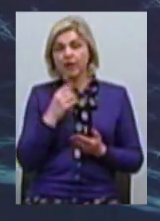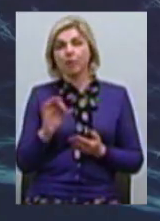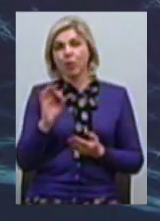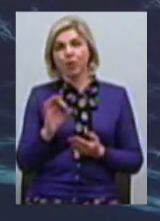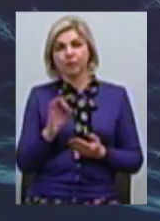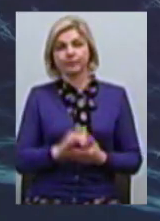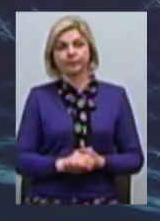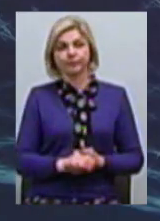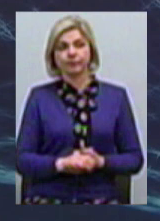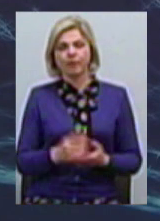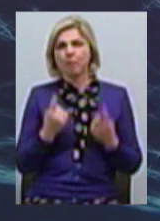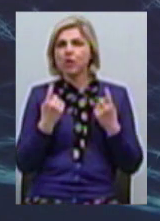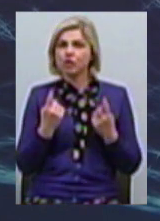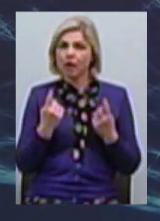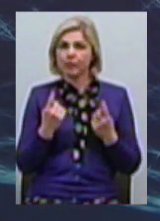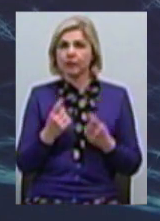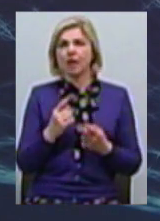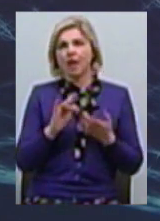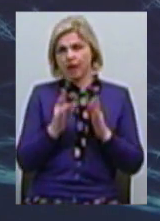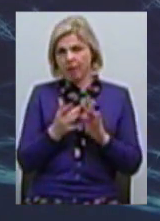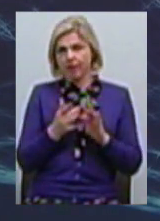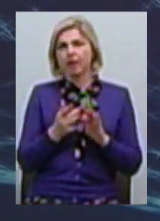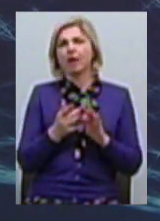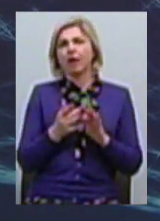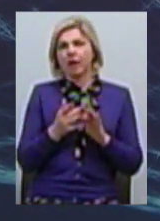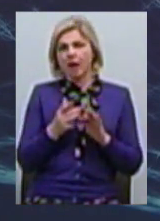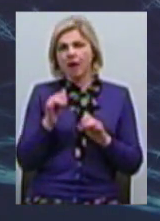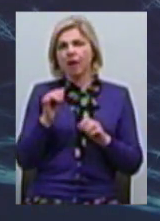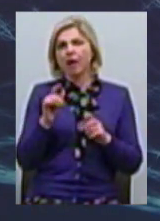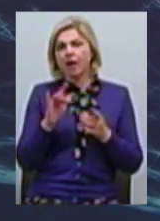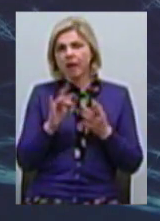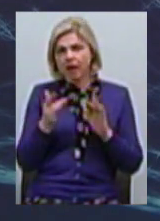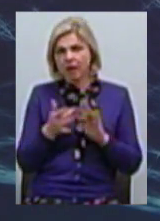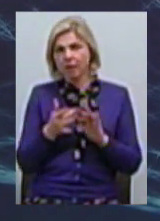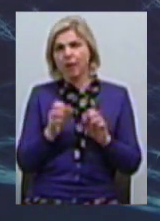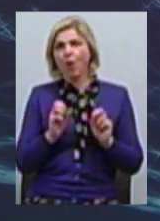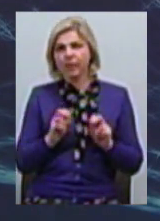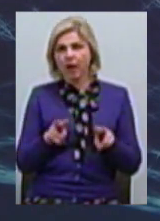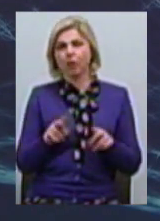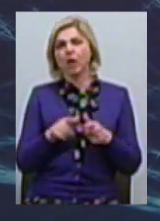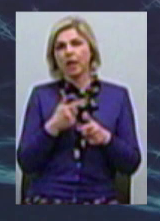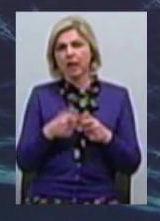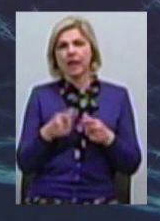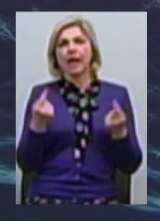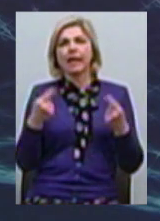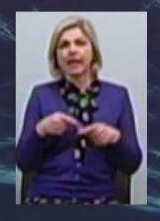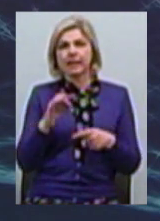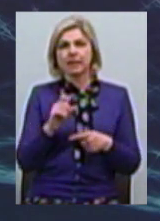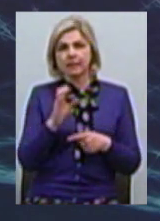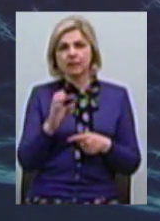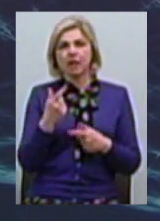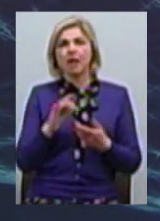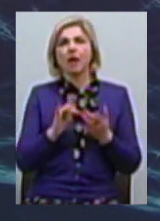какую-то масштабную кибератаку, если мы говорим про какой-либо кризис, где электронные услуги становятся для